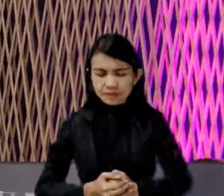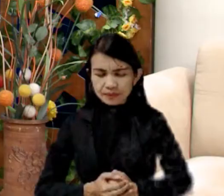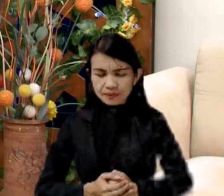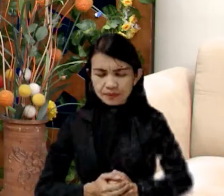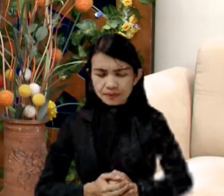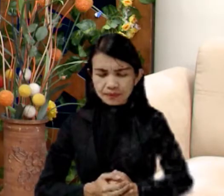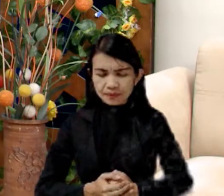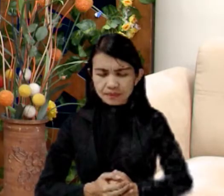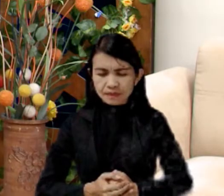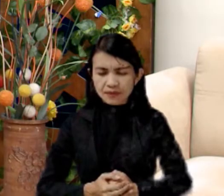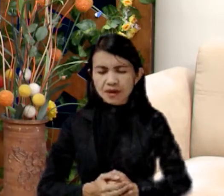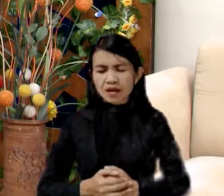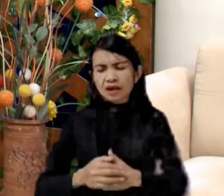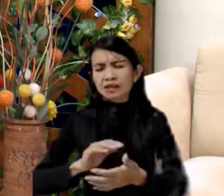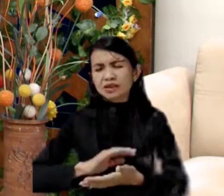kehendak-Mu.